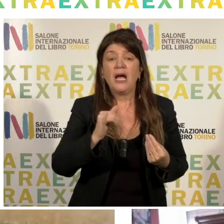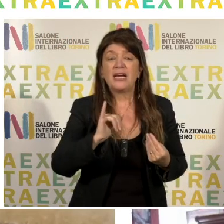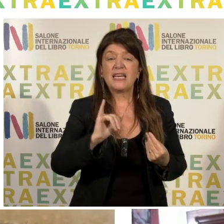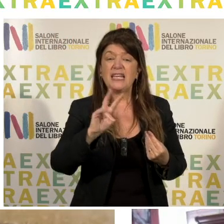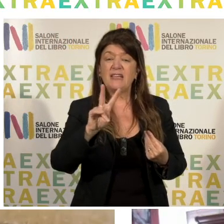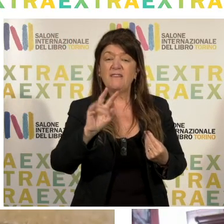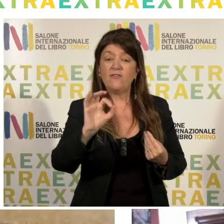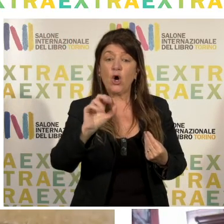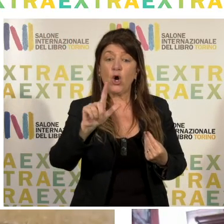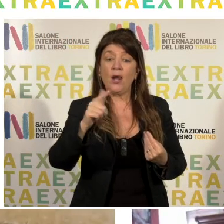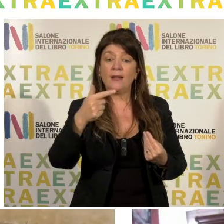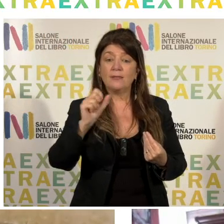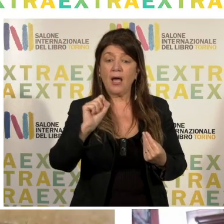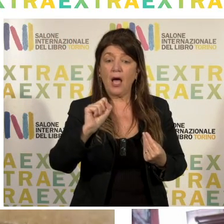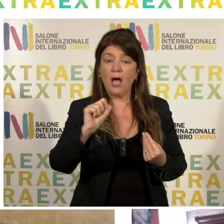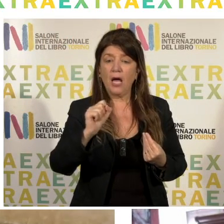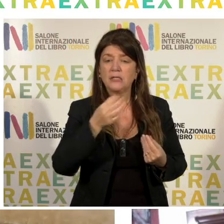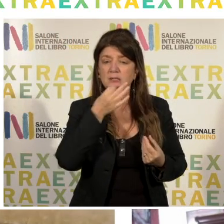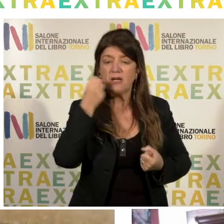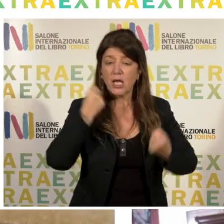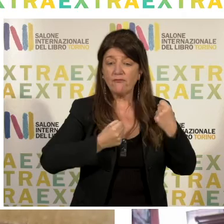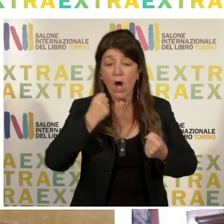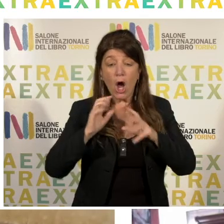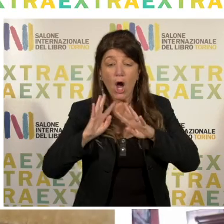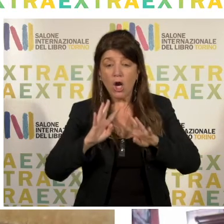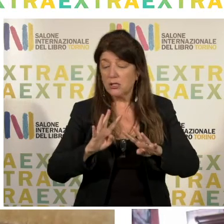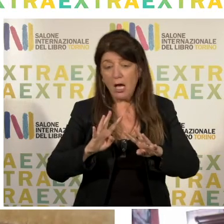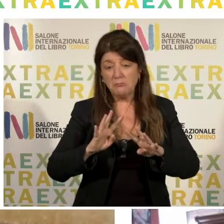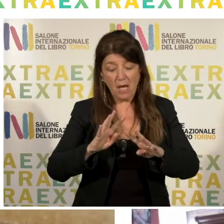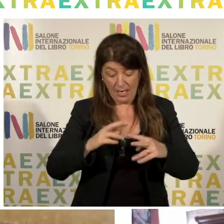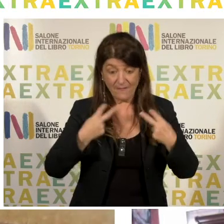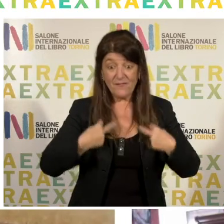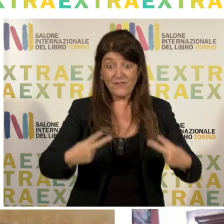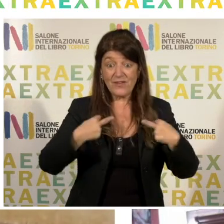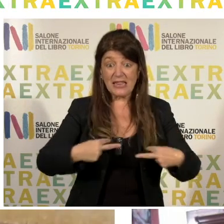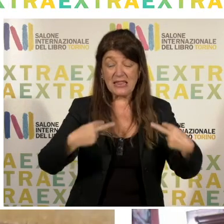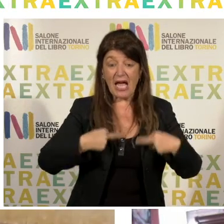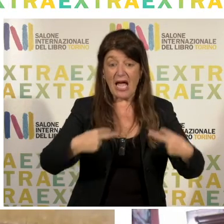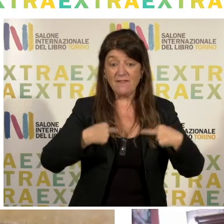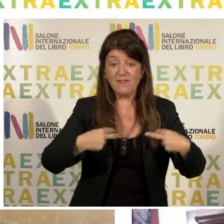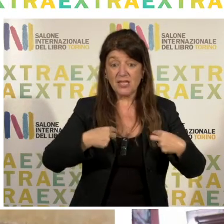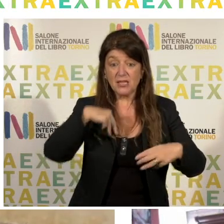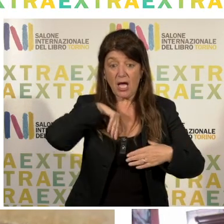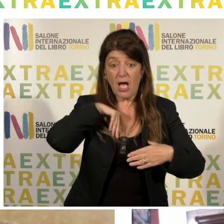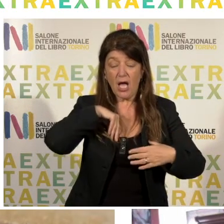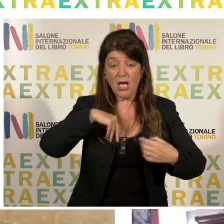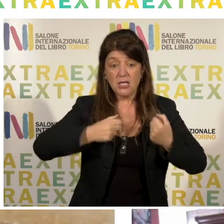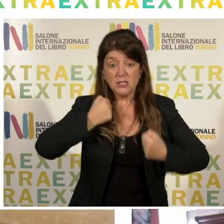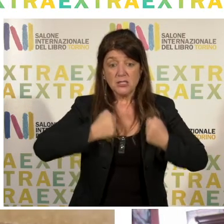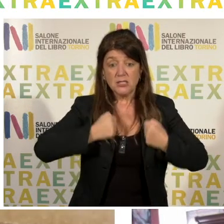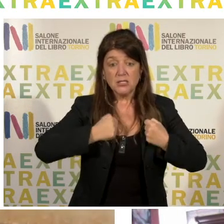vita, è la vita stessa la rivolta. E quindi solidale, sì, certo,